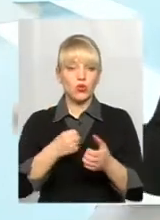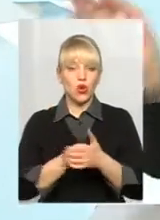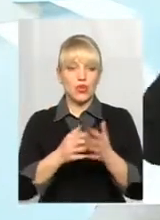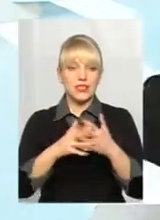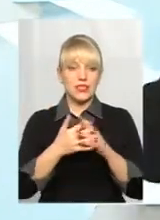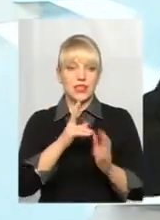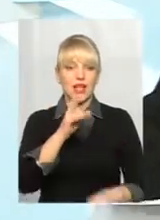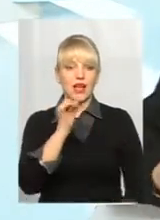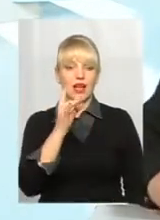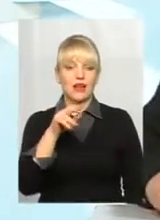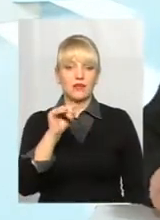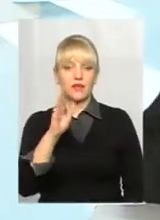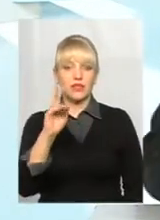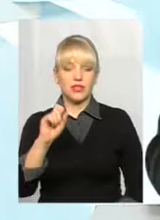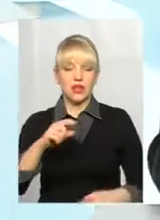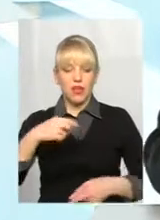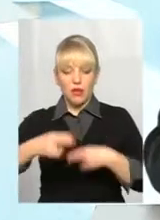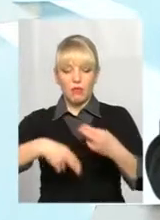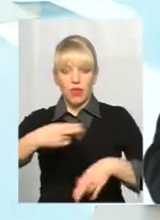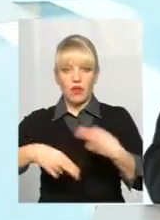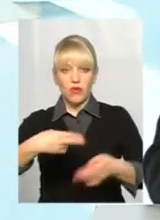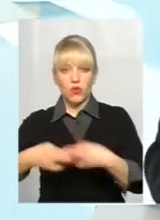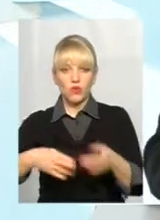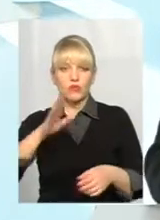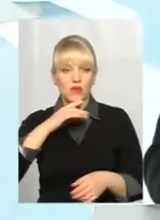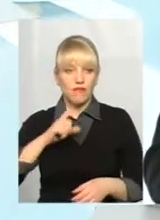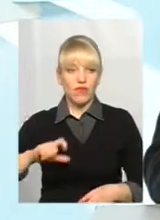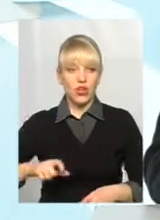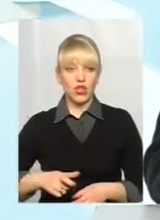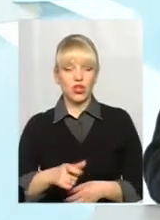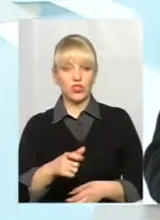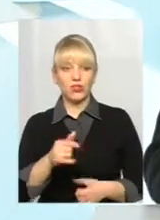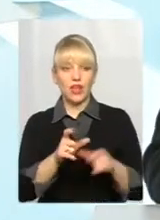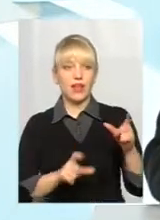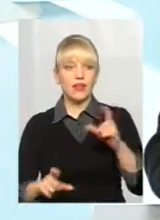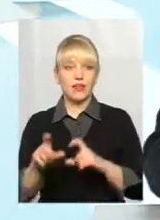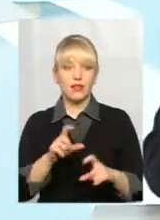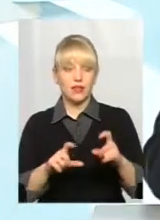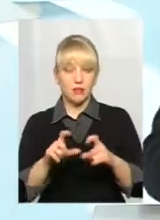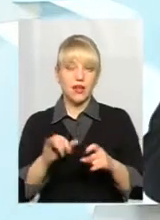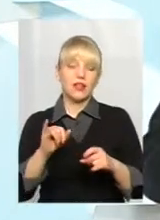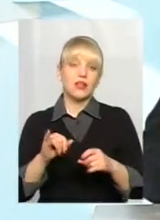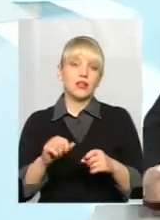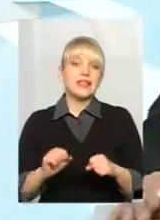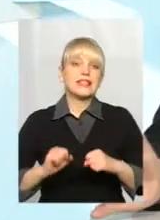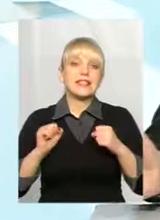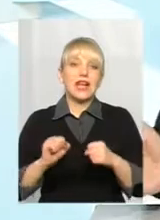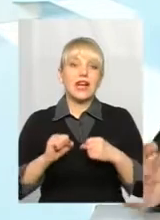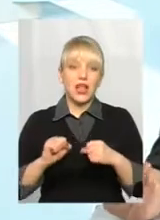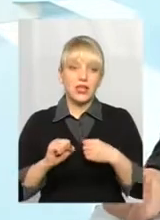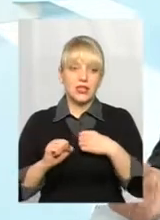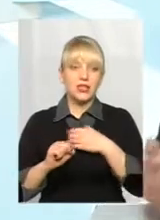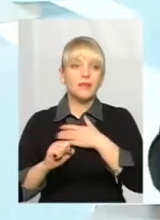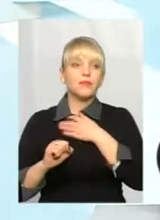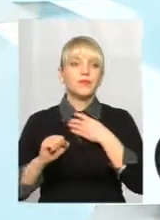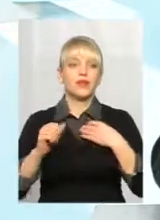там перевернулися і в річку там хімікати пішли, старалися, не, ну,